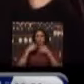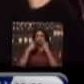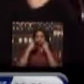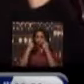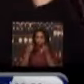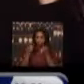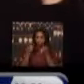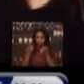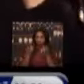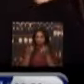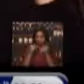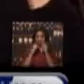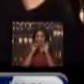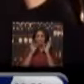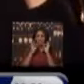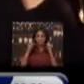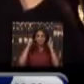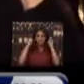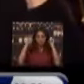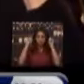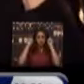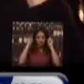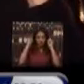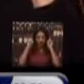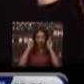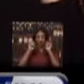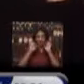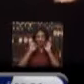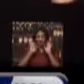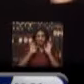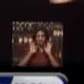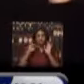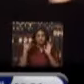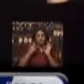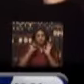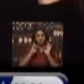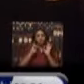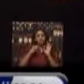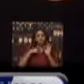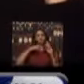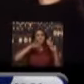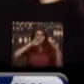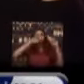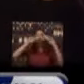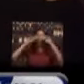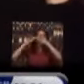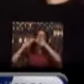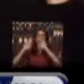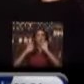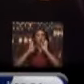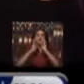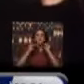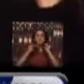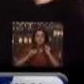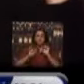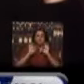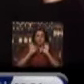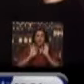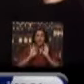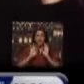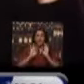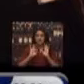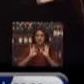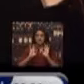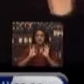حسيت بوجود الثورة كحاجة كنت بحلم بيها، على اساس ان مصر او